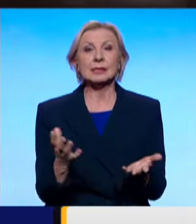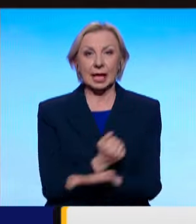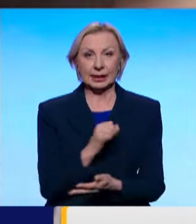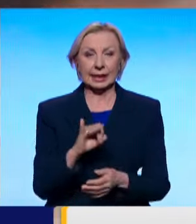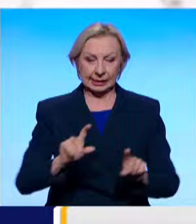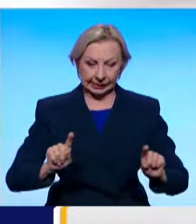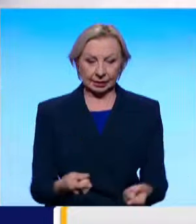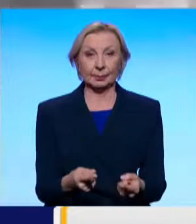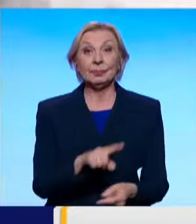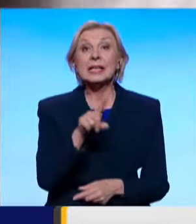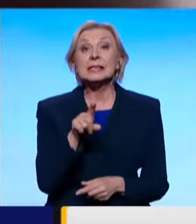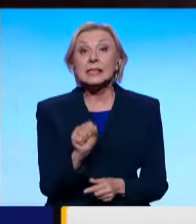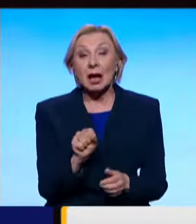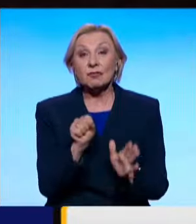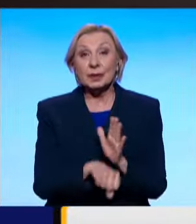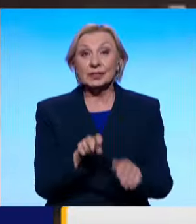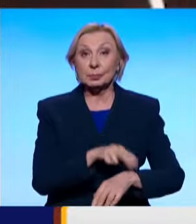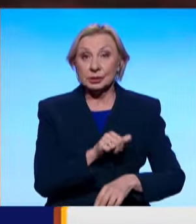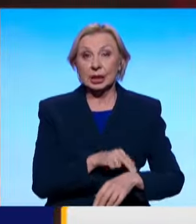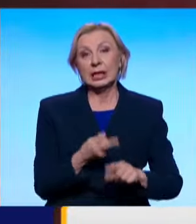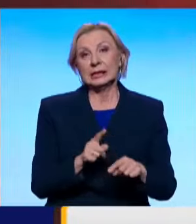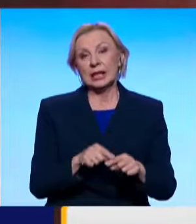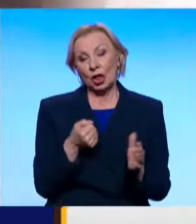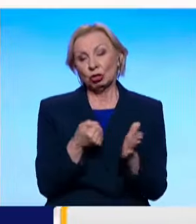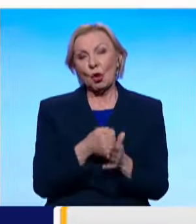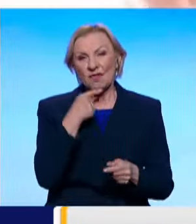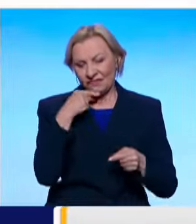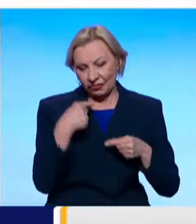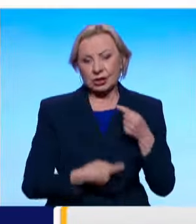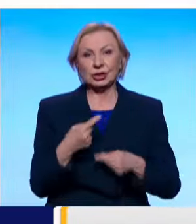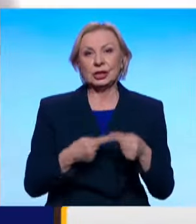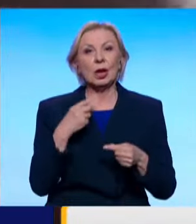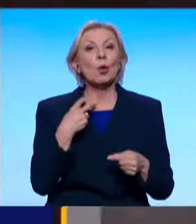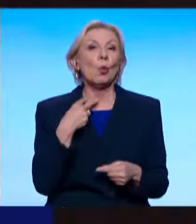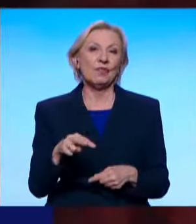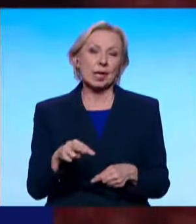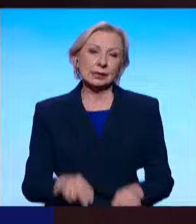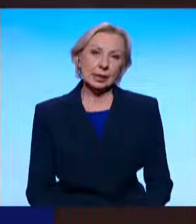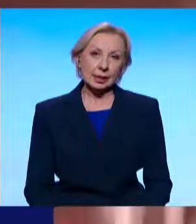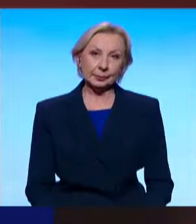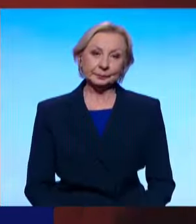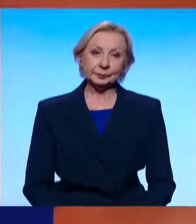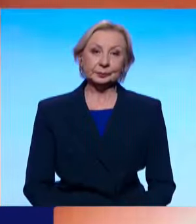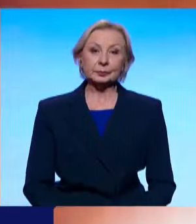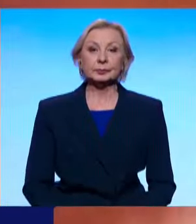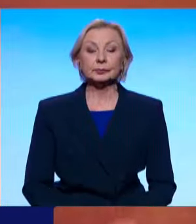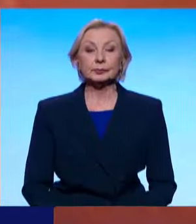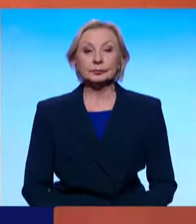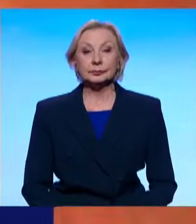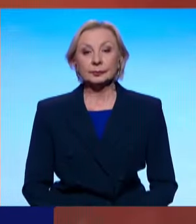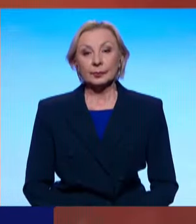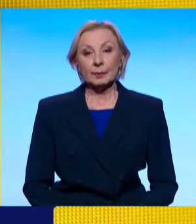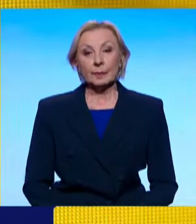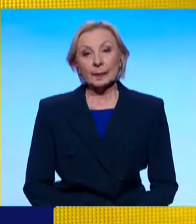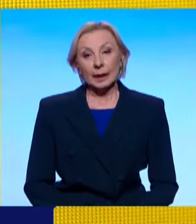затримати. За вбивство поліцейського їм загрожує довічне ув'язнення. Ольга Косенко, Олег Клименко. Ми Україна. Марафон «Єдині